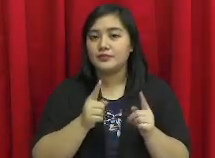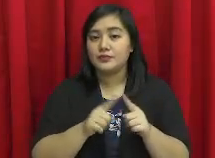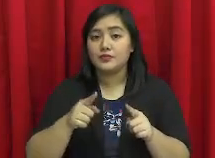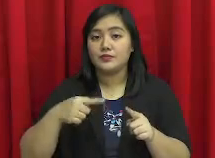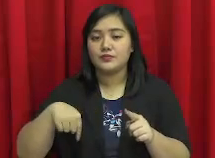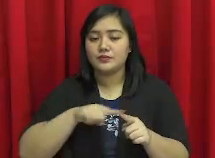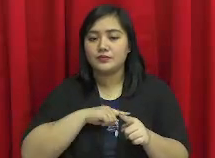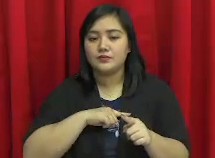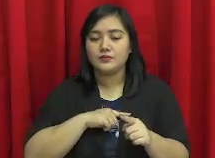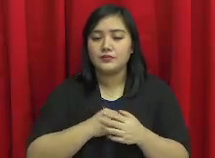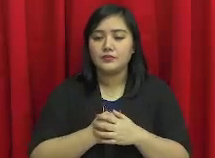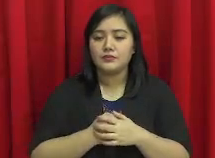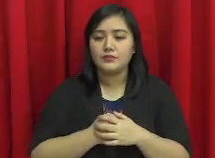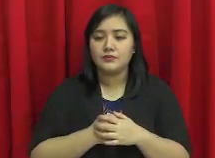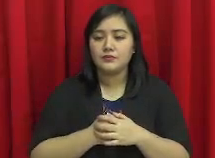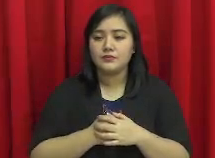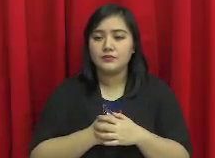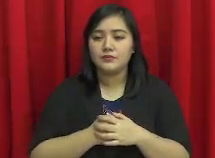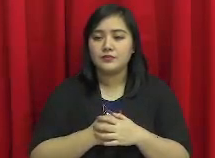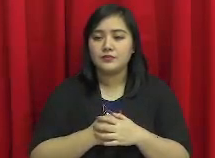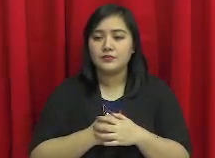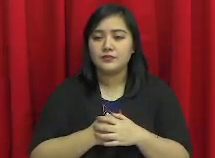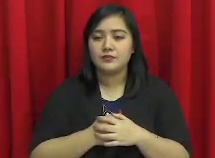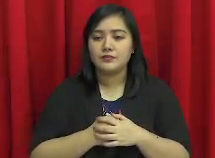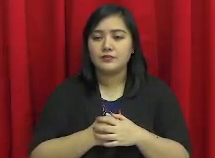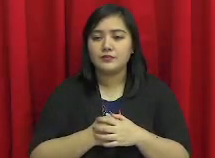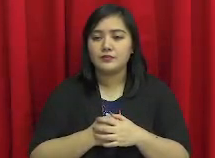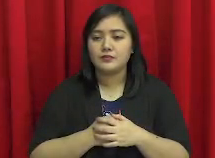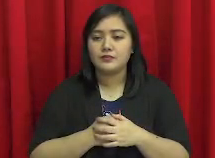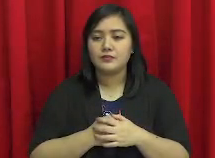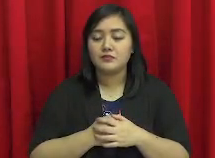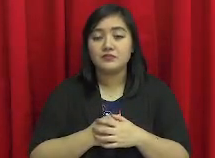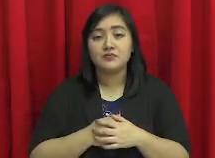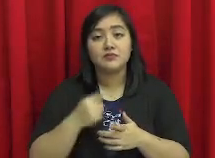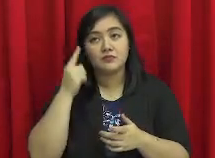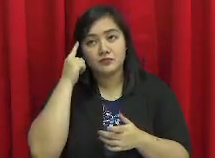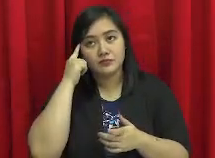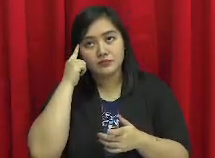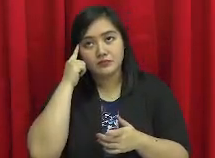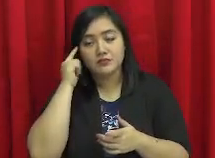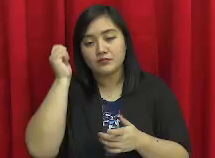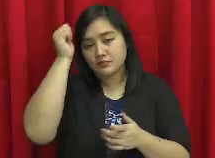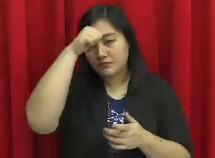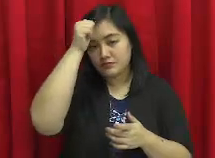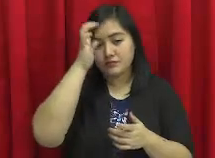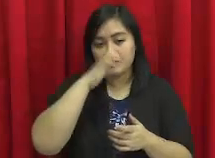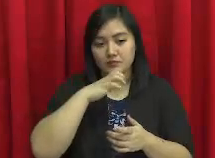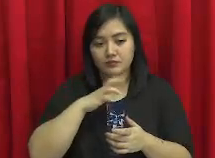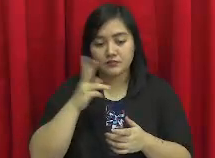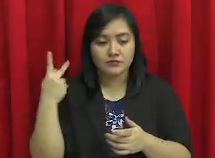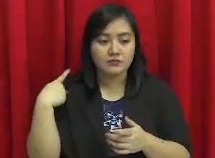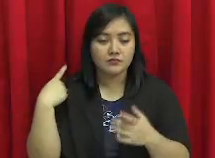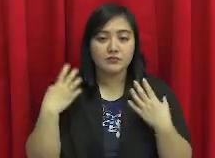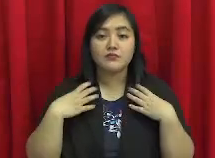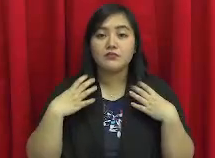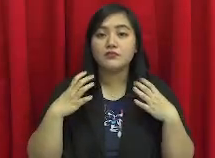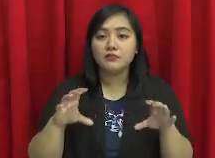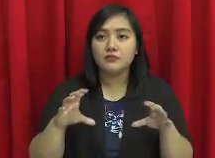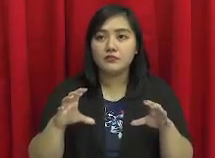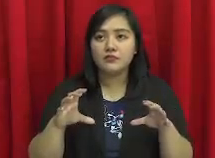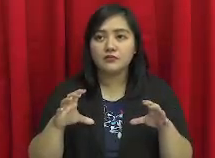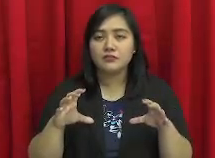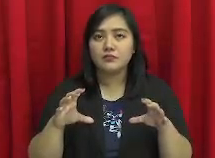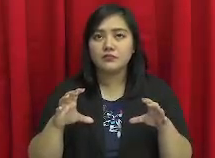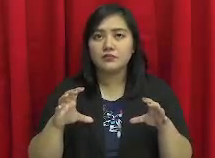atin. May chance sana si Adan at si Eva eh. Si Adam right. And Eve, they meron sana